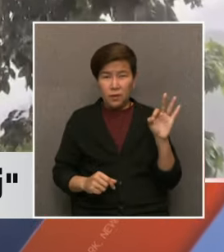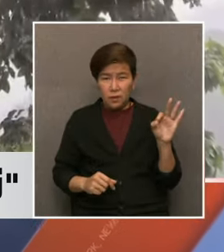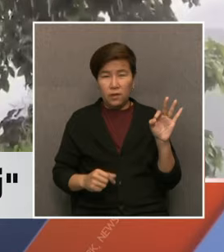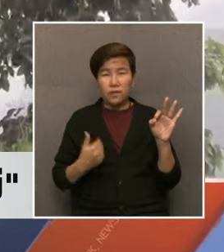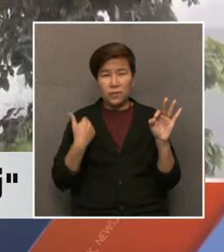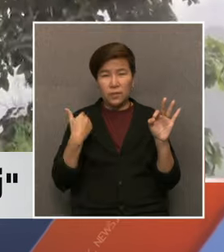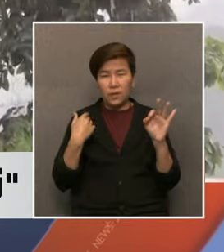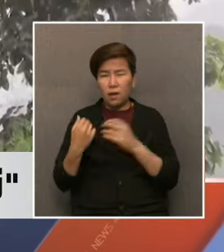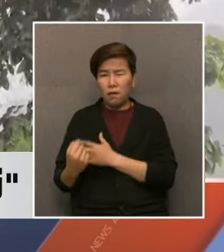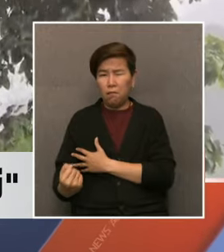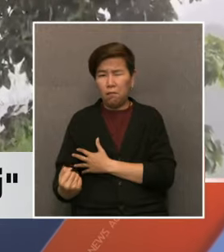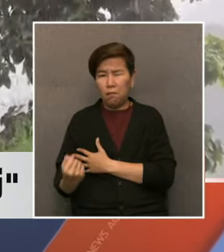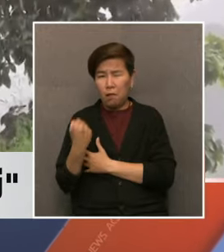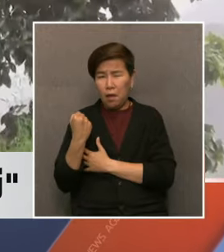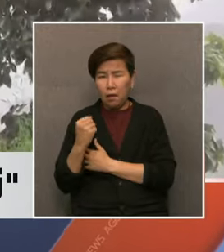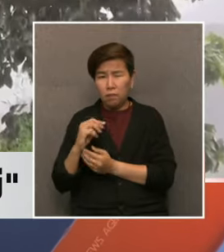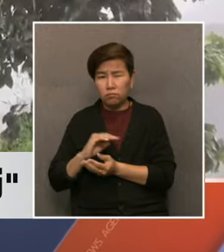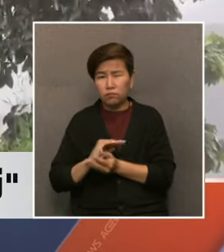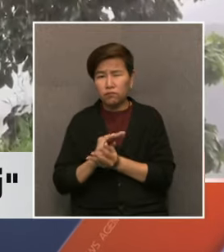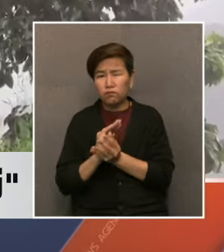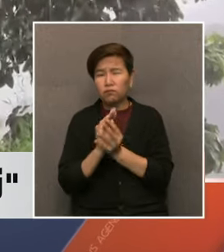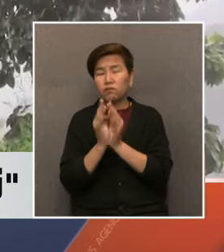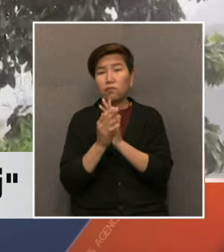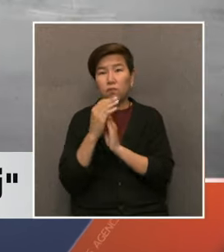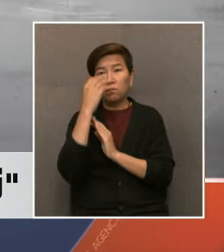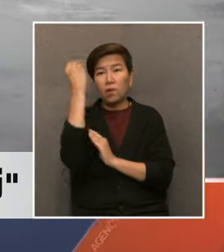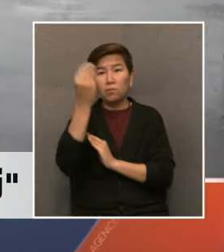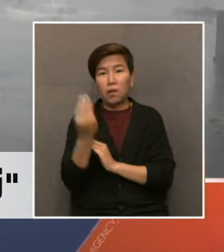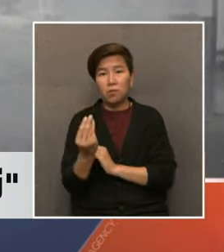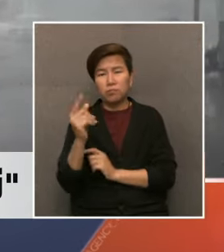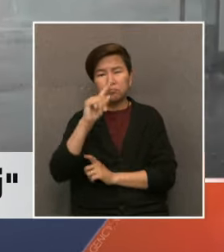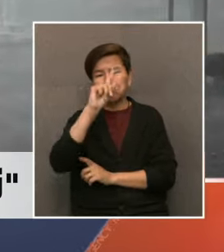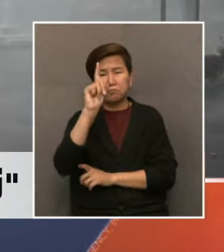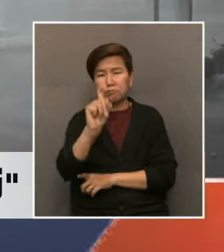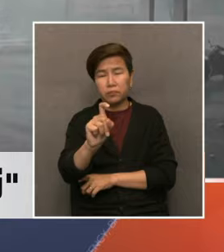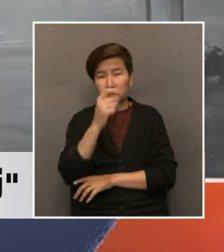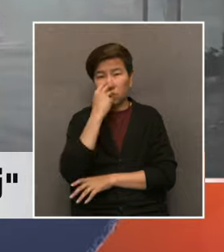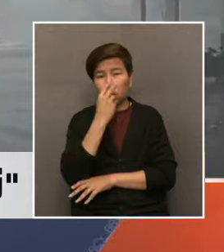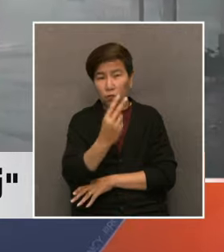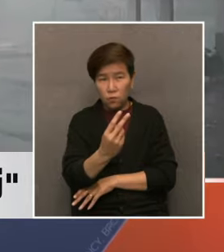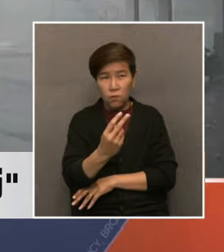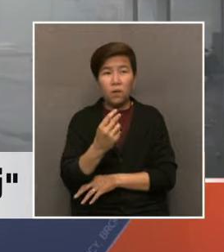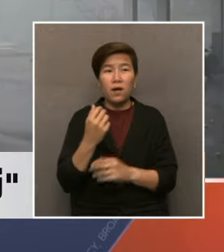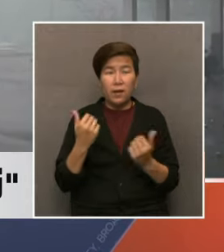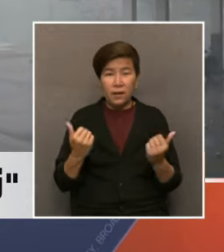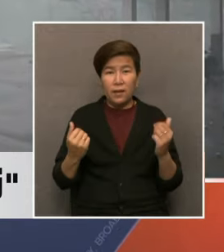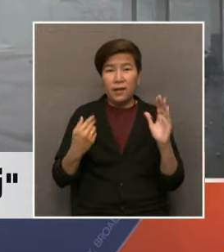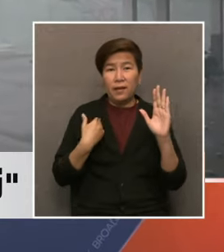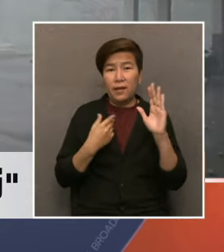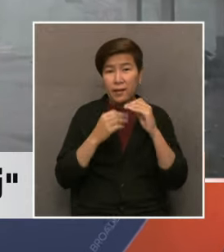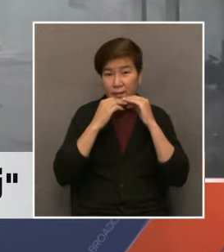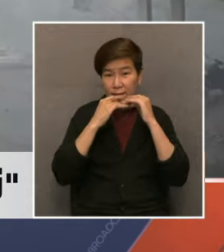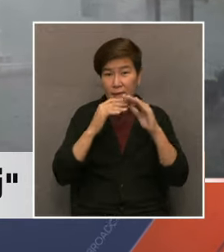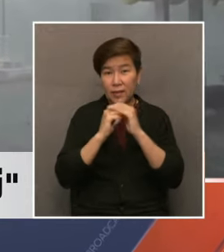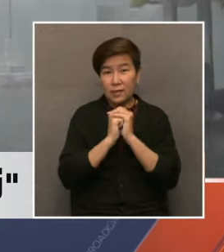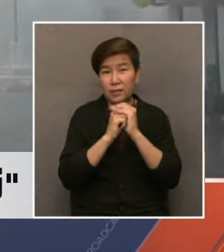จะแรงขึ้นเป็นพายุได้หรือไม่นะครับเพราะในขณะที่เรายังมีหย่อมความกดอากาศต่ำกำลังแรงปกคลุมทางด้านทะเลจีนใต้เนี่ย